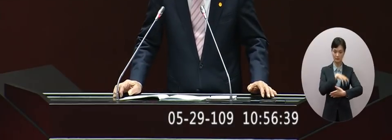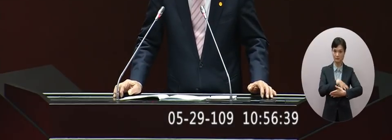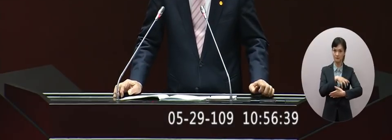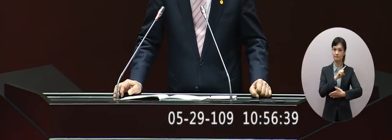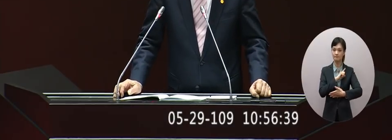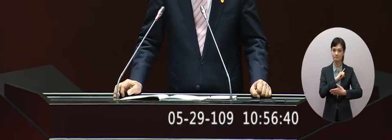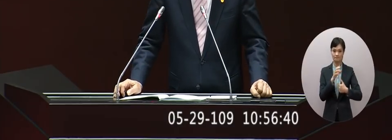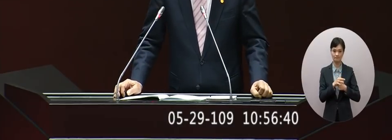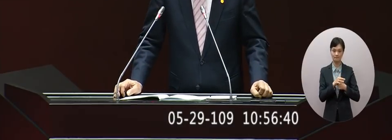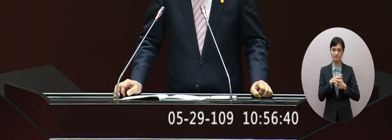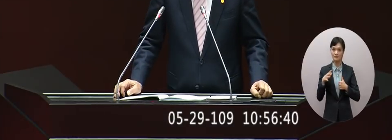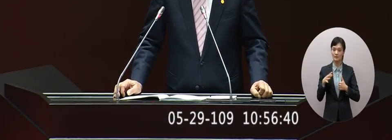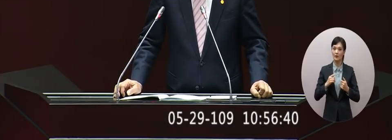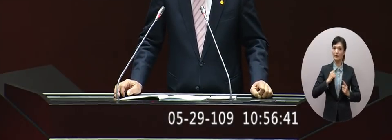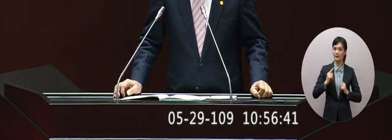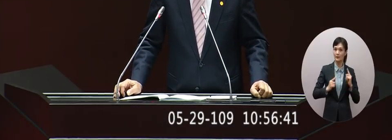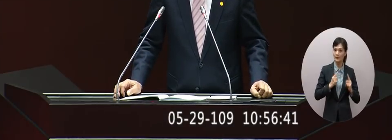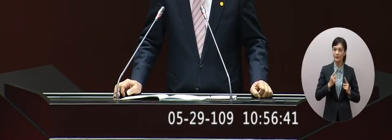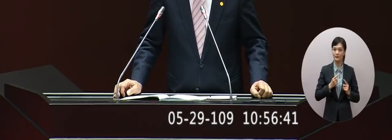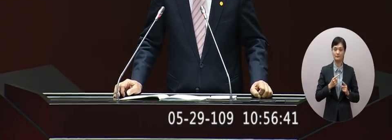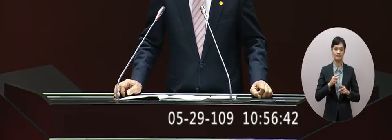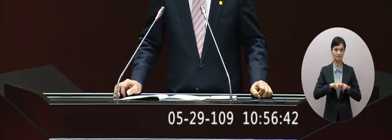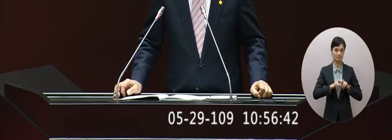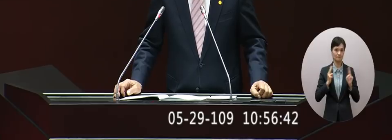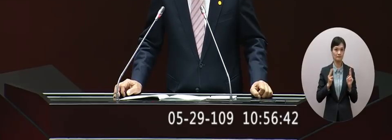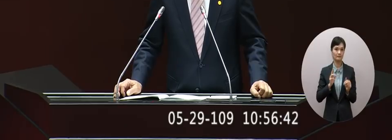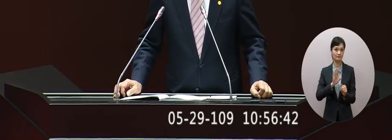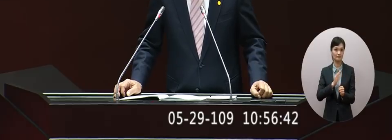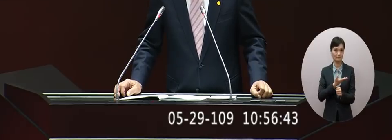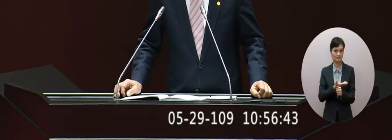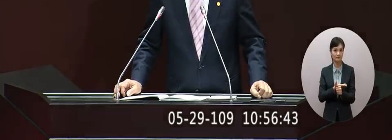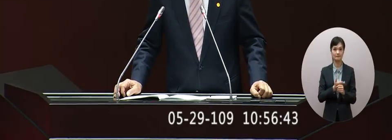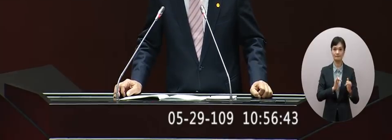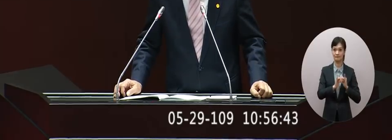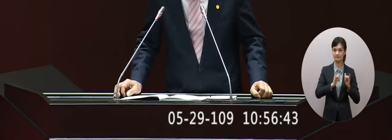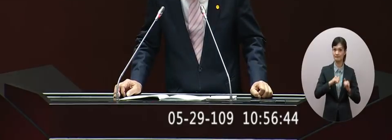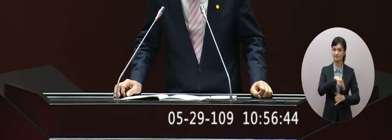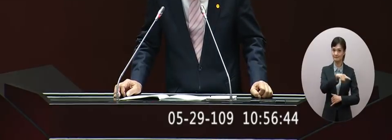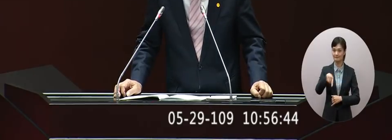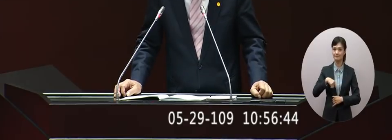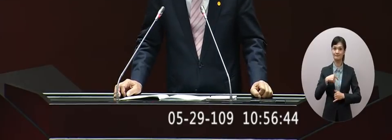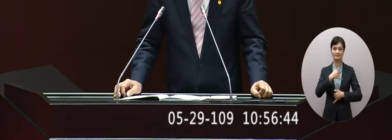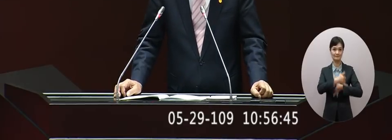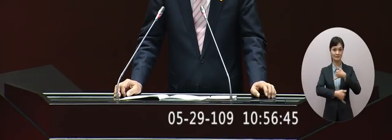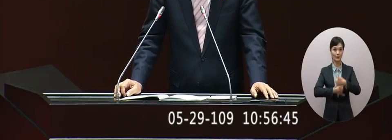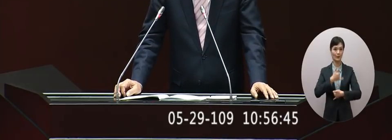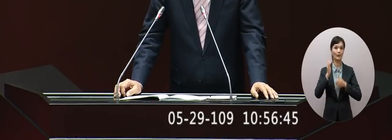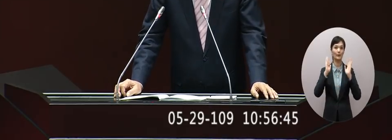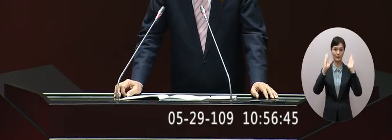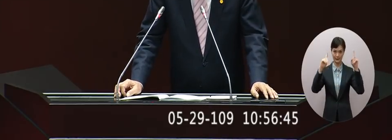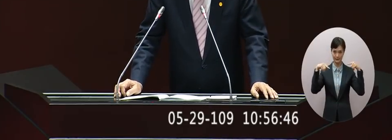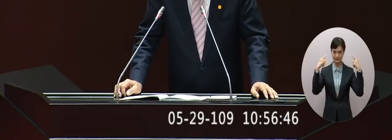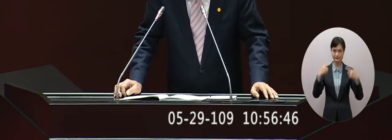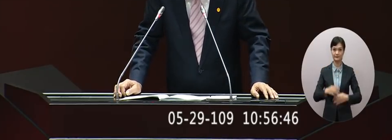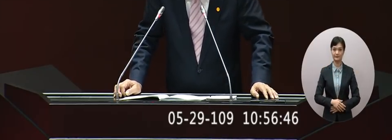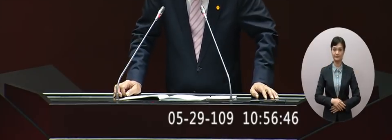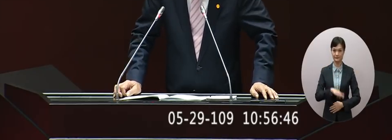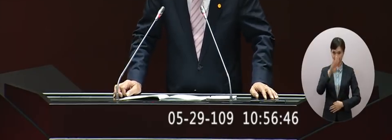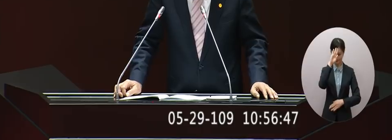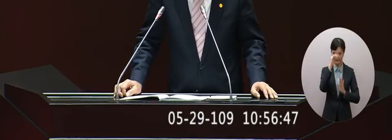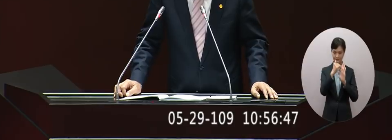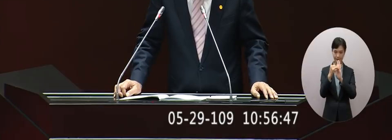原则下，扩大开放民众过正常生活。防疫之